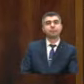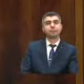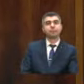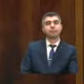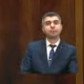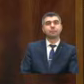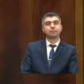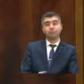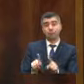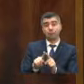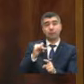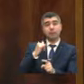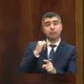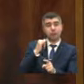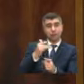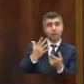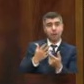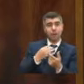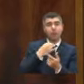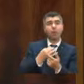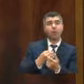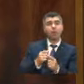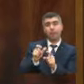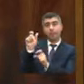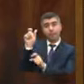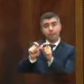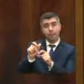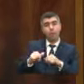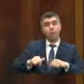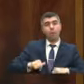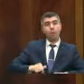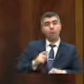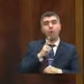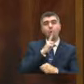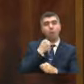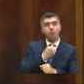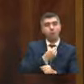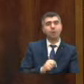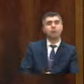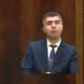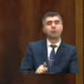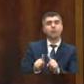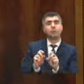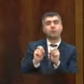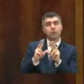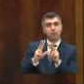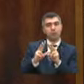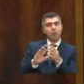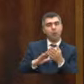وبحكم متابعتنا وتتبعنا لما يقوم به بعض أعضاء الحكومة وحرصهم على تحقيق المصلحة